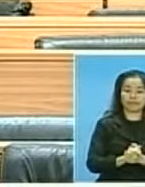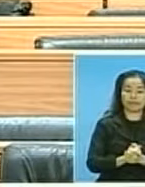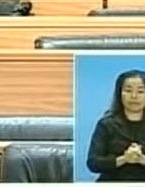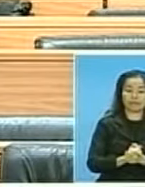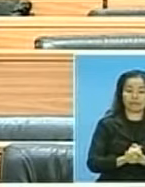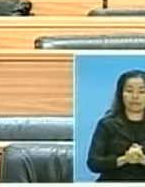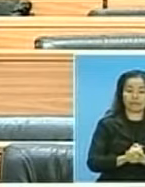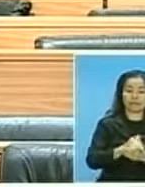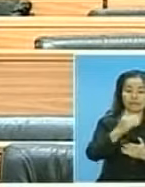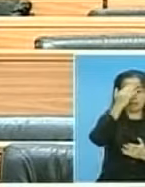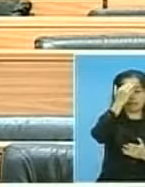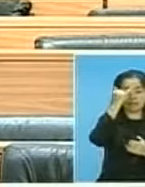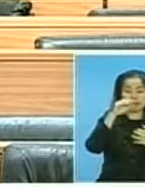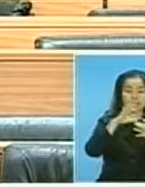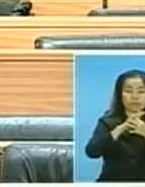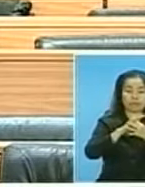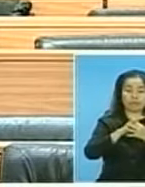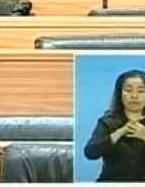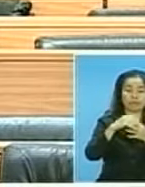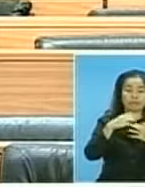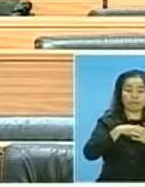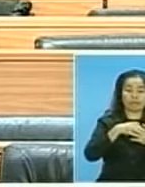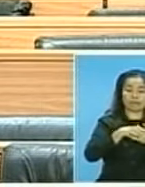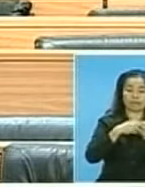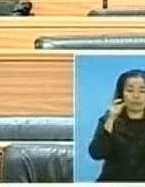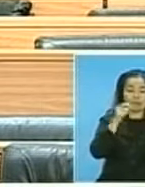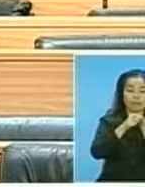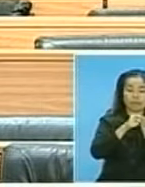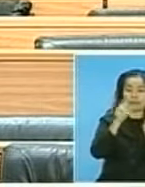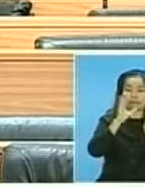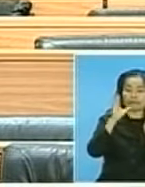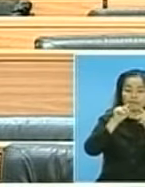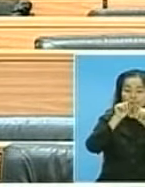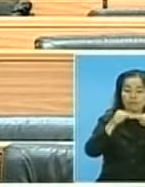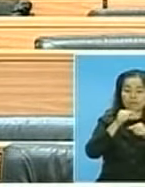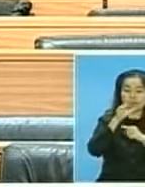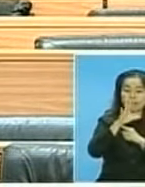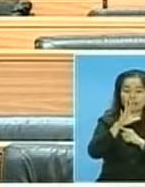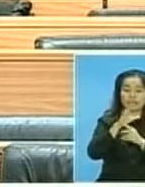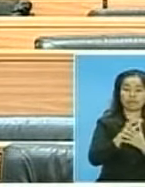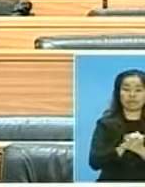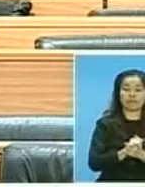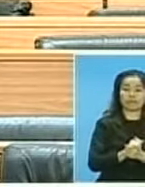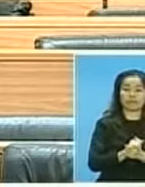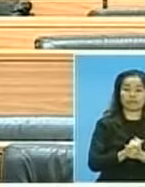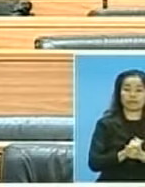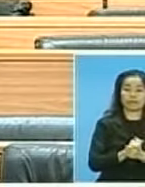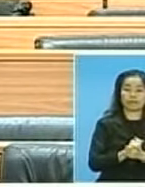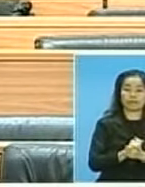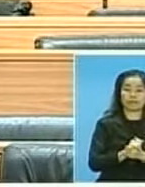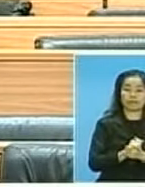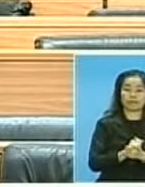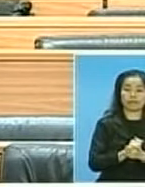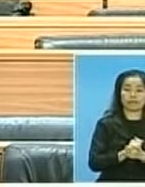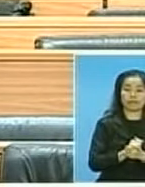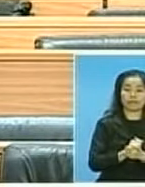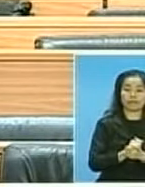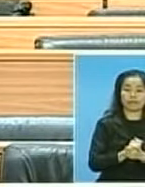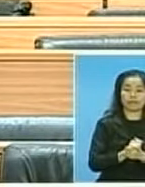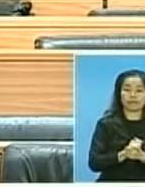พราะว่าการจงใจละเว้นไม่ใส่ในวงเล็บ5เข้ามานั้นเท่ากับ